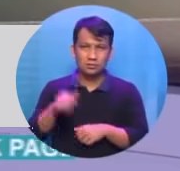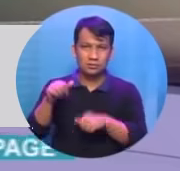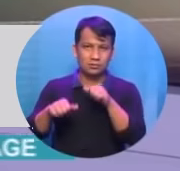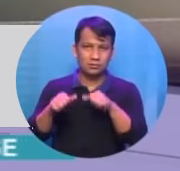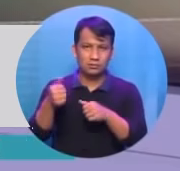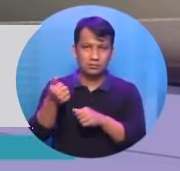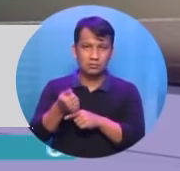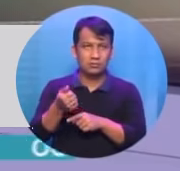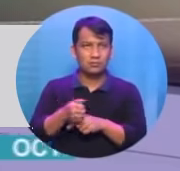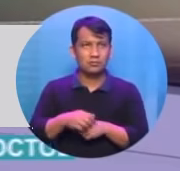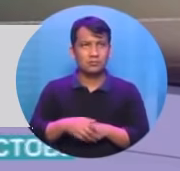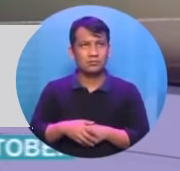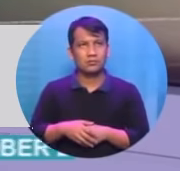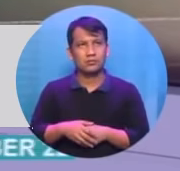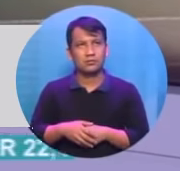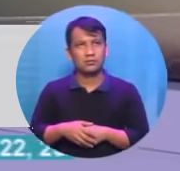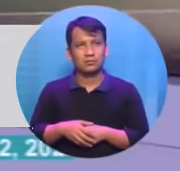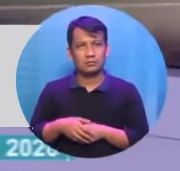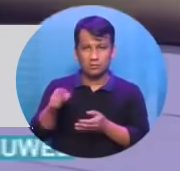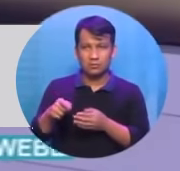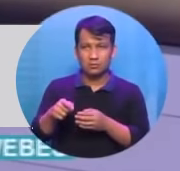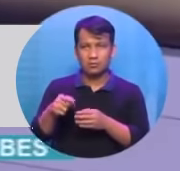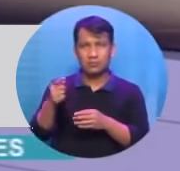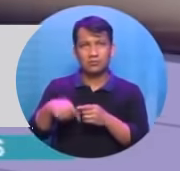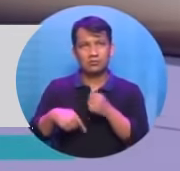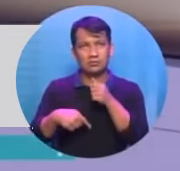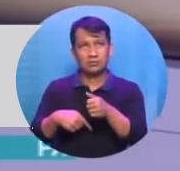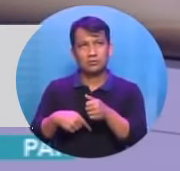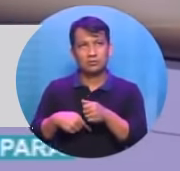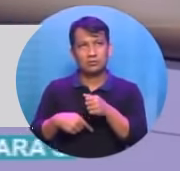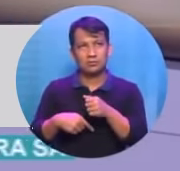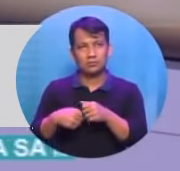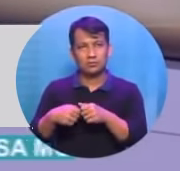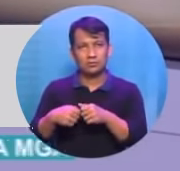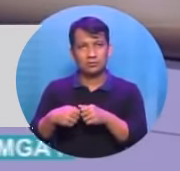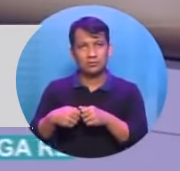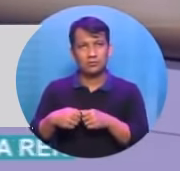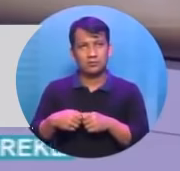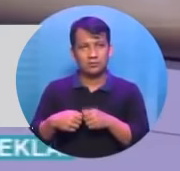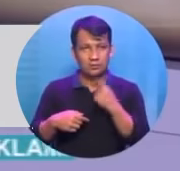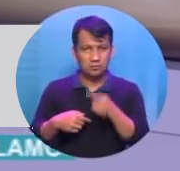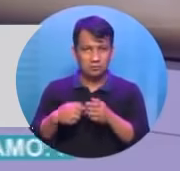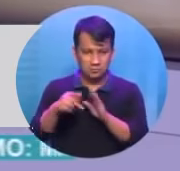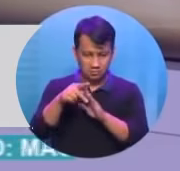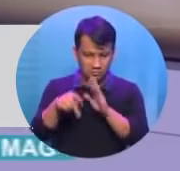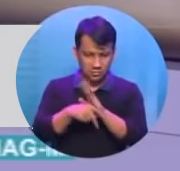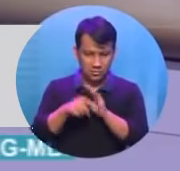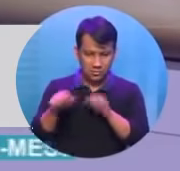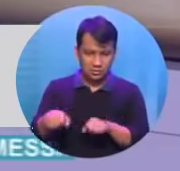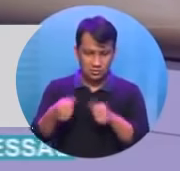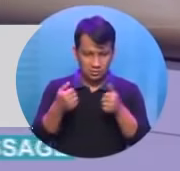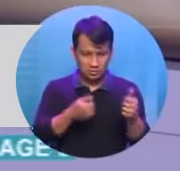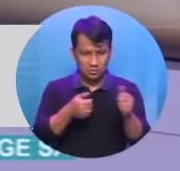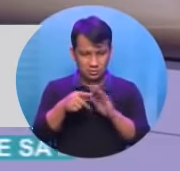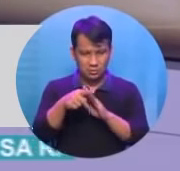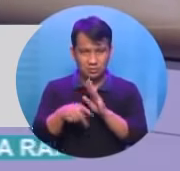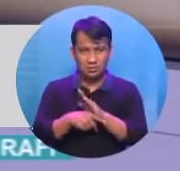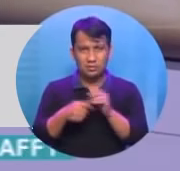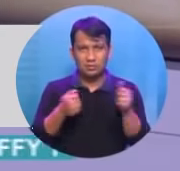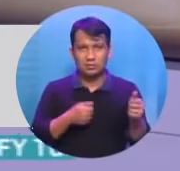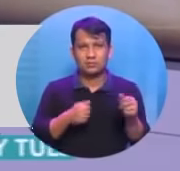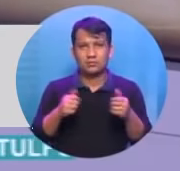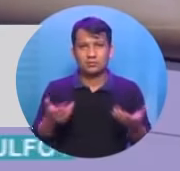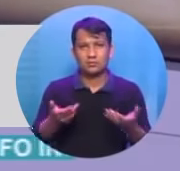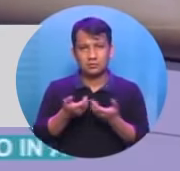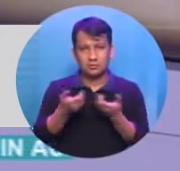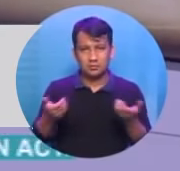namin. Para mabayaran yung fine. Oo nga, sa bagay, talagang yun ang patakaran, dapat masunod. Nobody's above the law, walang